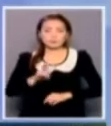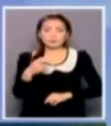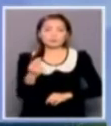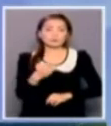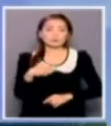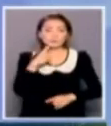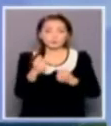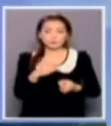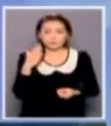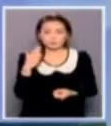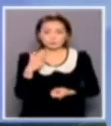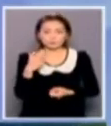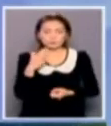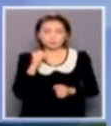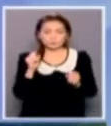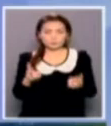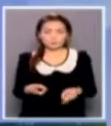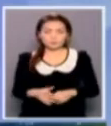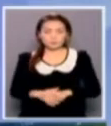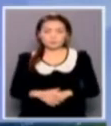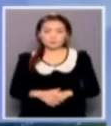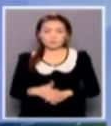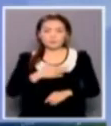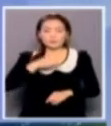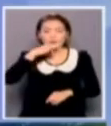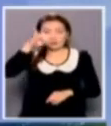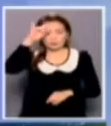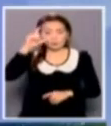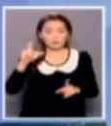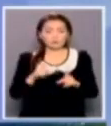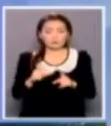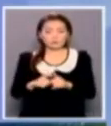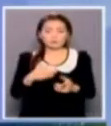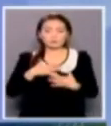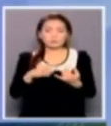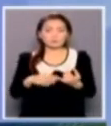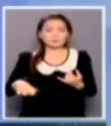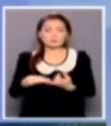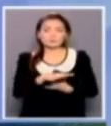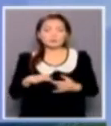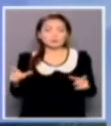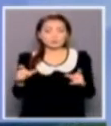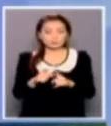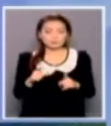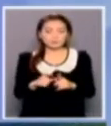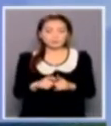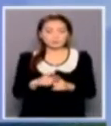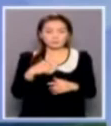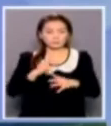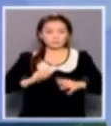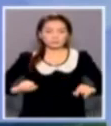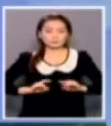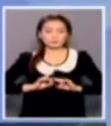ақыны. Жұмекен мынау «Менің Қазақстаным» деген сөзді, «Менің топырағым» деген сөзді сол кезде қорықпай батыл